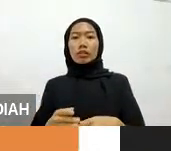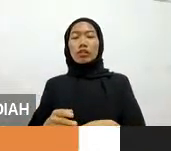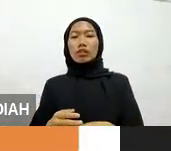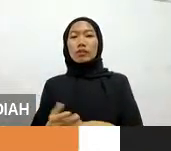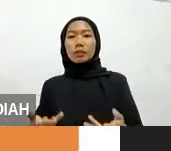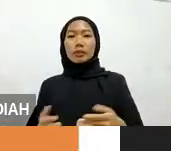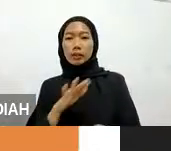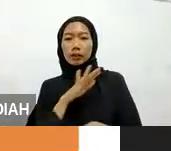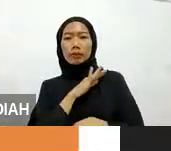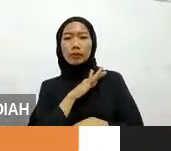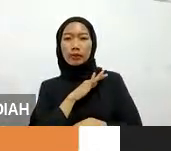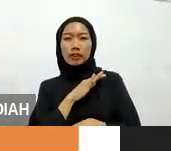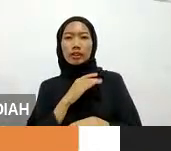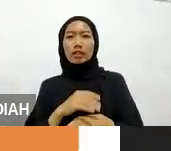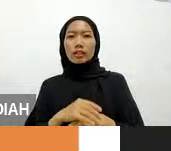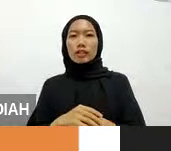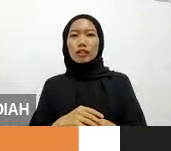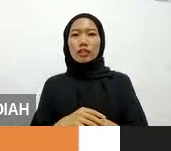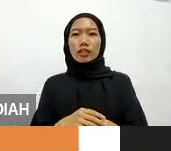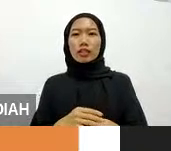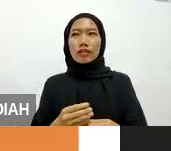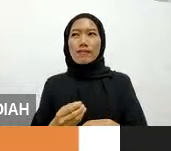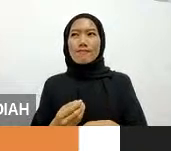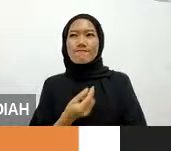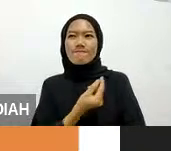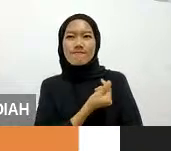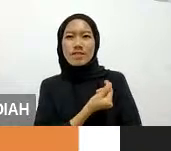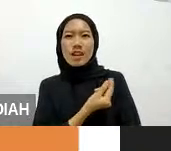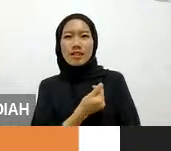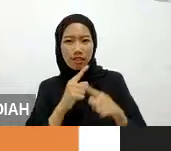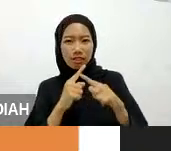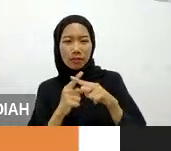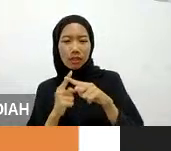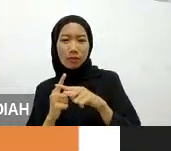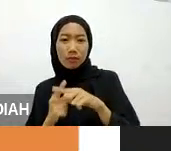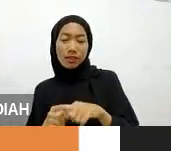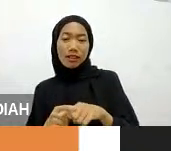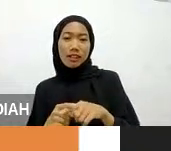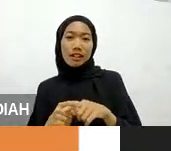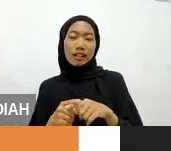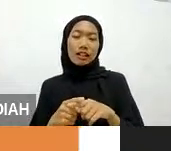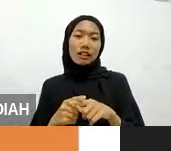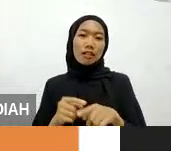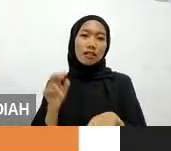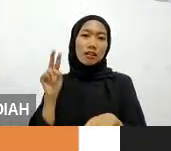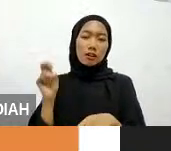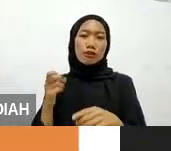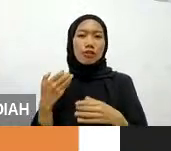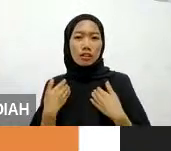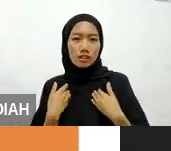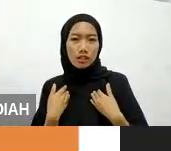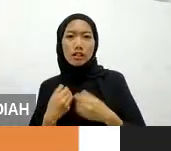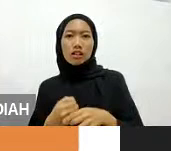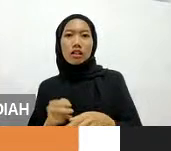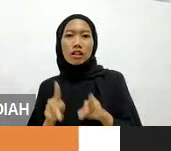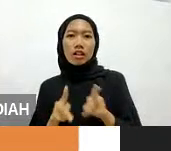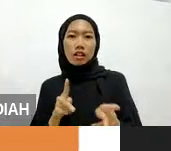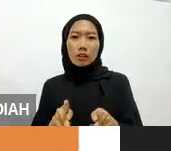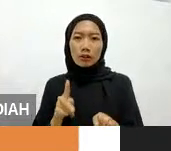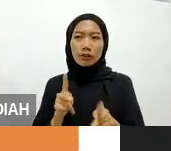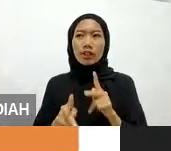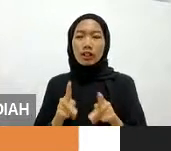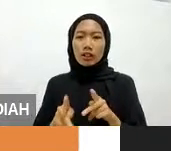memetakan berapa sih biaya tambahan yang harus dikeluarkan oleh orang-orang dengan